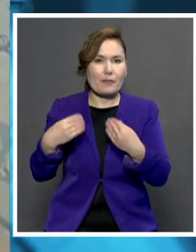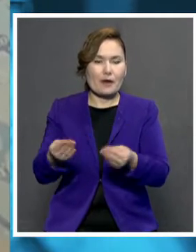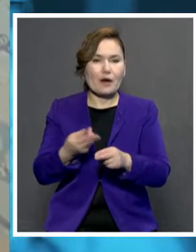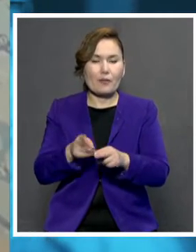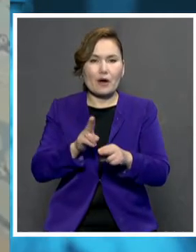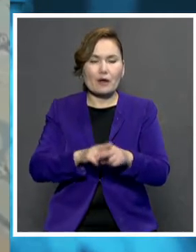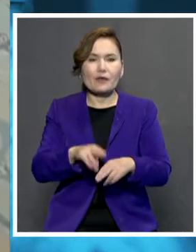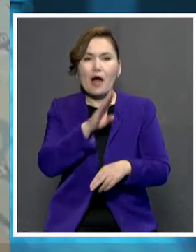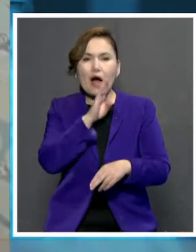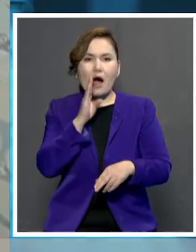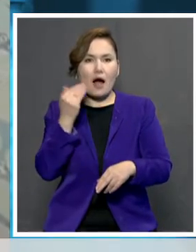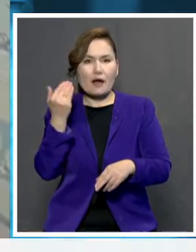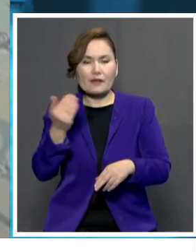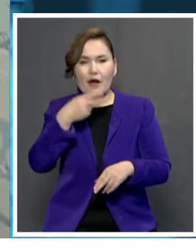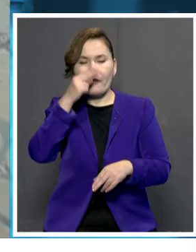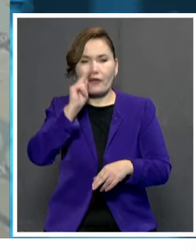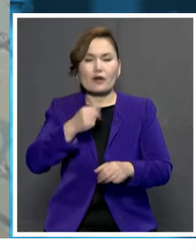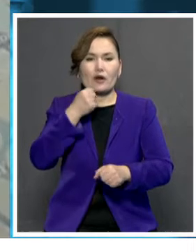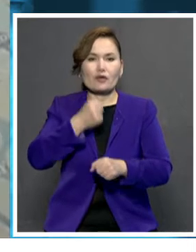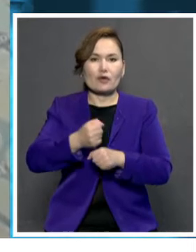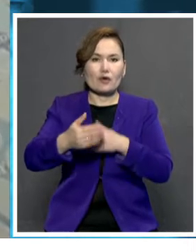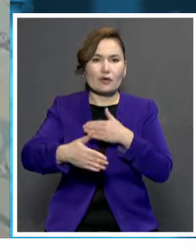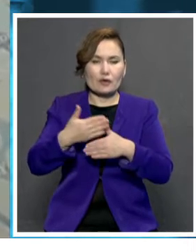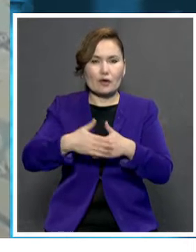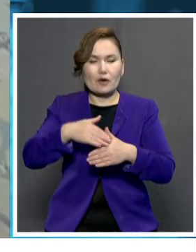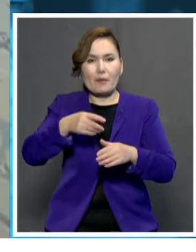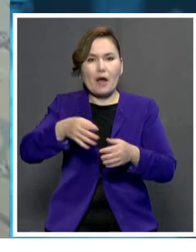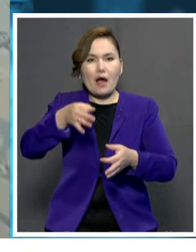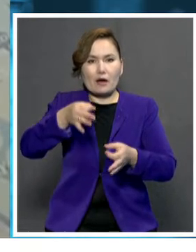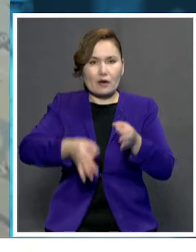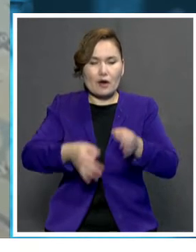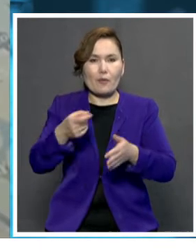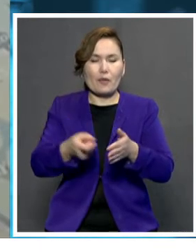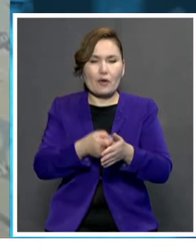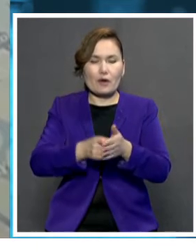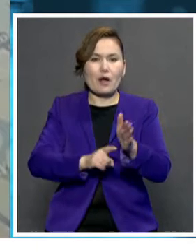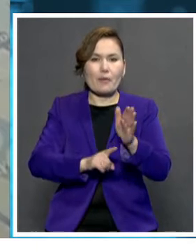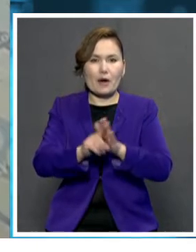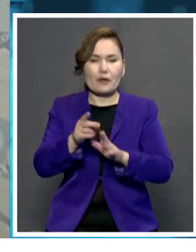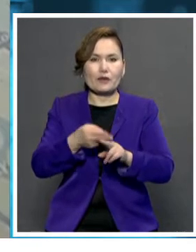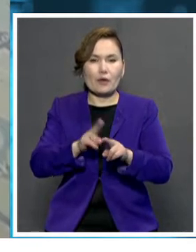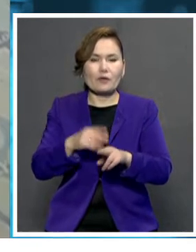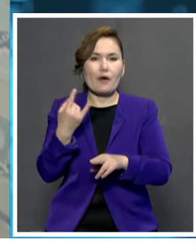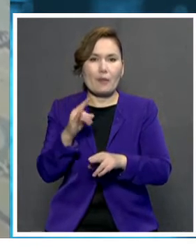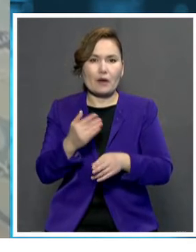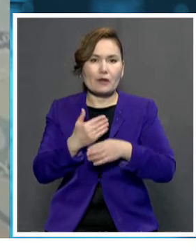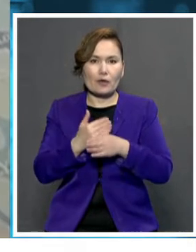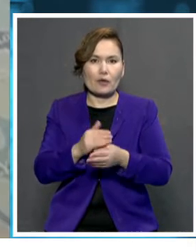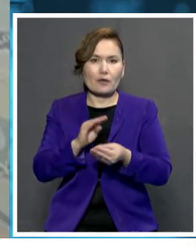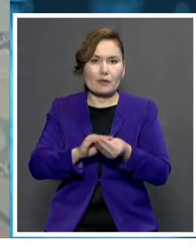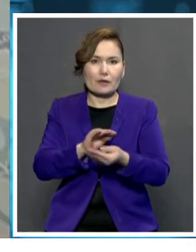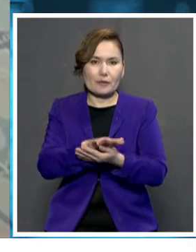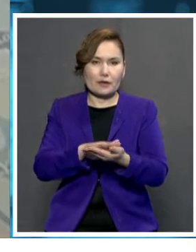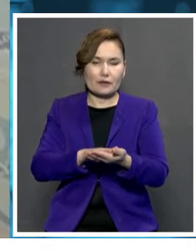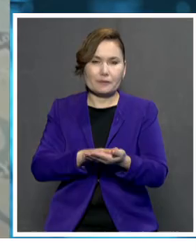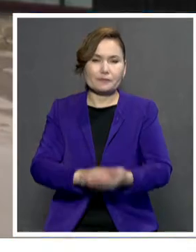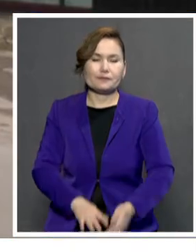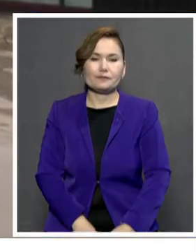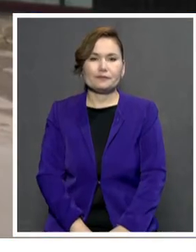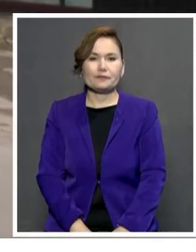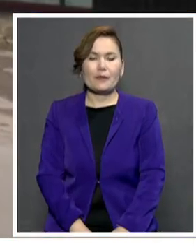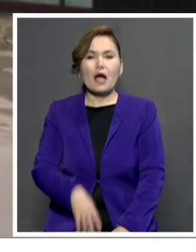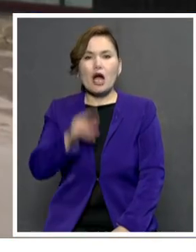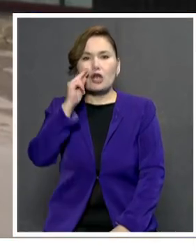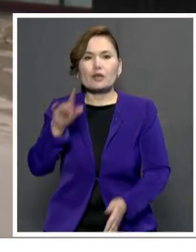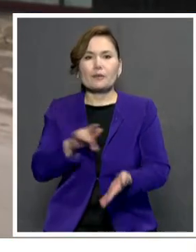кәмелетке толмағандардың істері жөніндегі комиссия қарайды. Әзірге оларға құқықтық көмек көрсетудің жолдары қарастырылып жатыр.